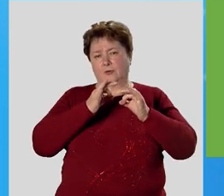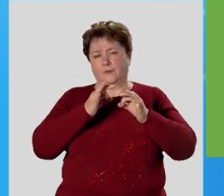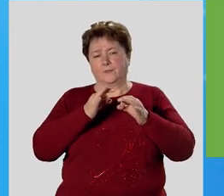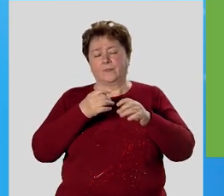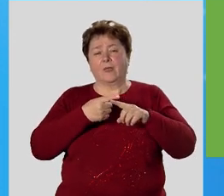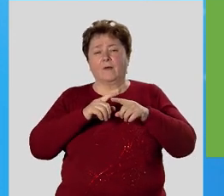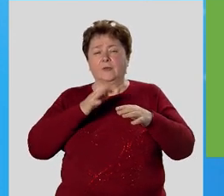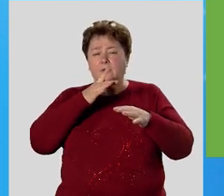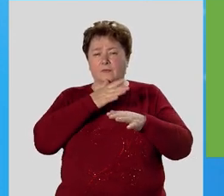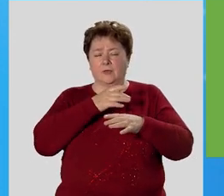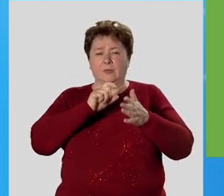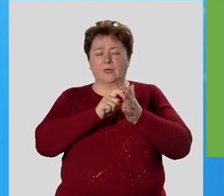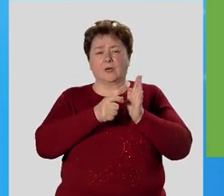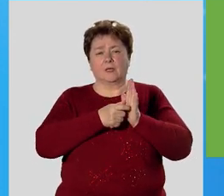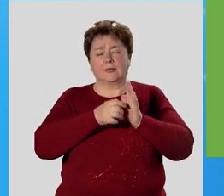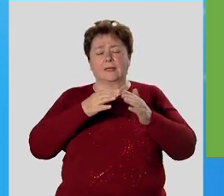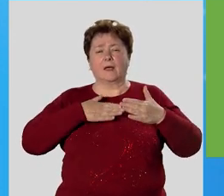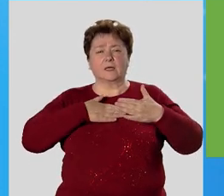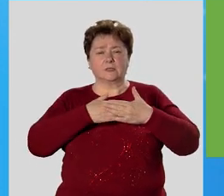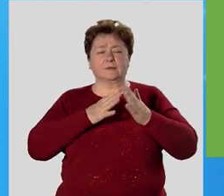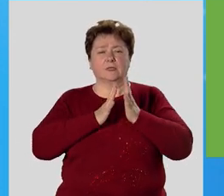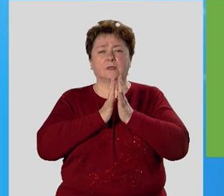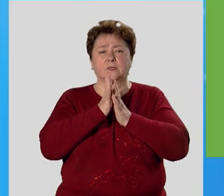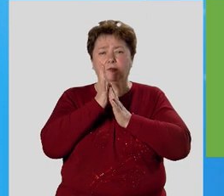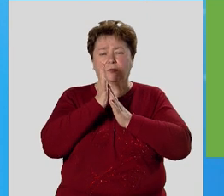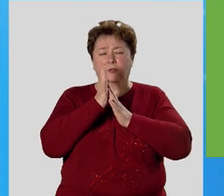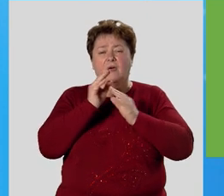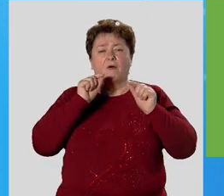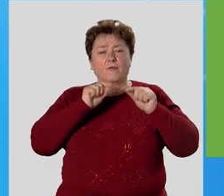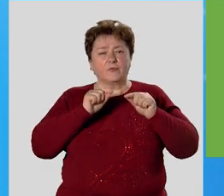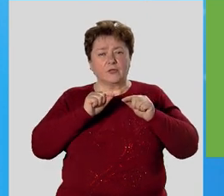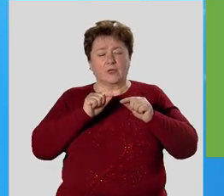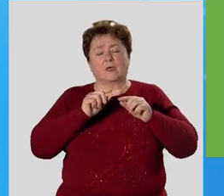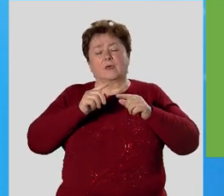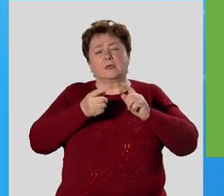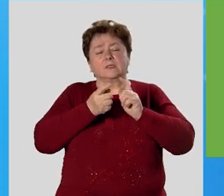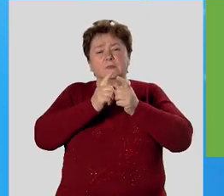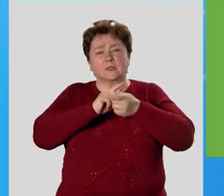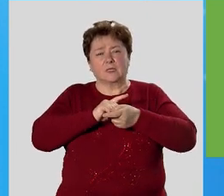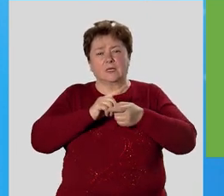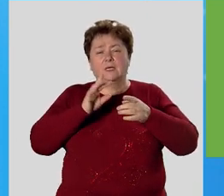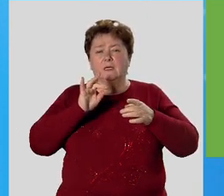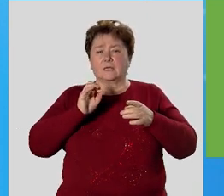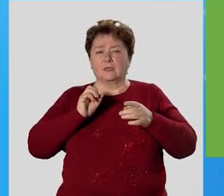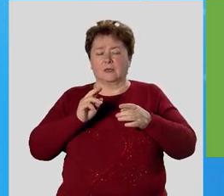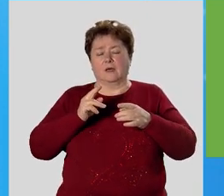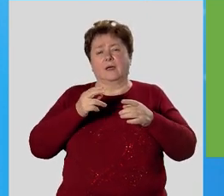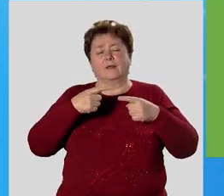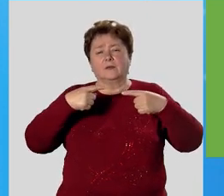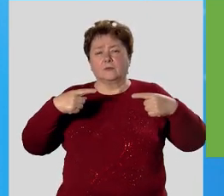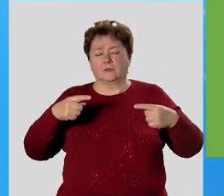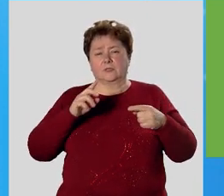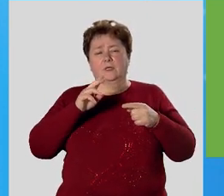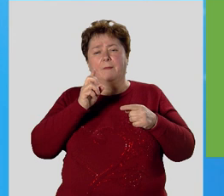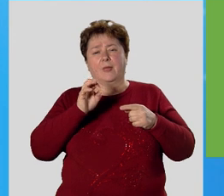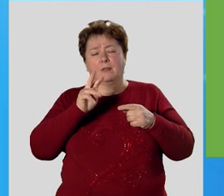В этот период клетка интенсивно растет. В ней синтезируется РНК и различные